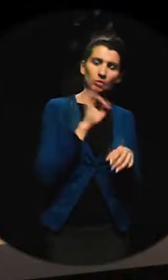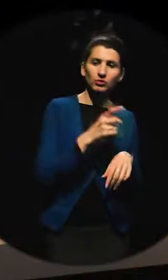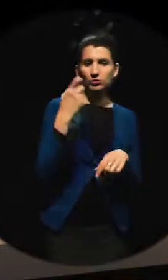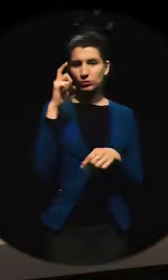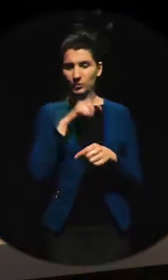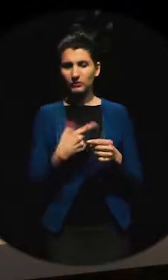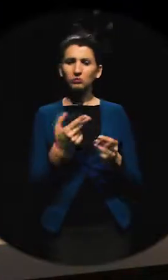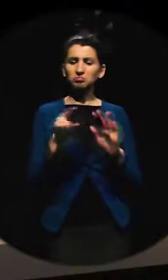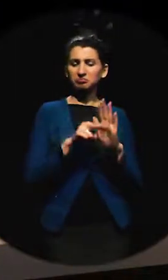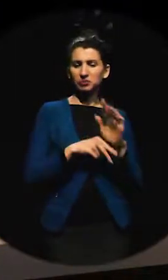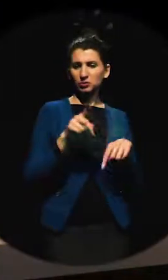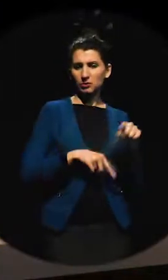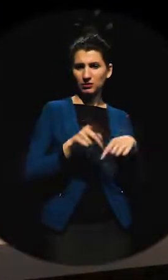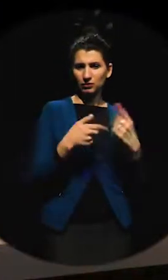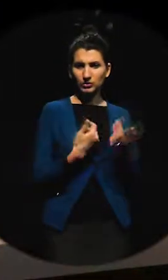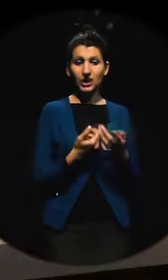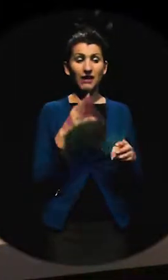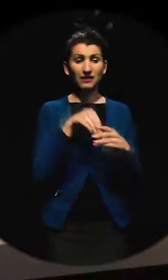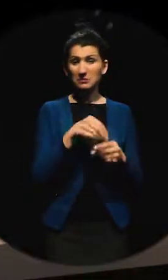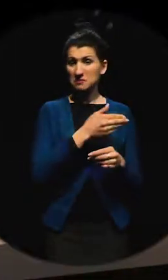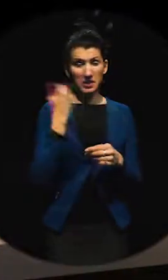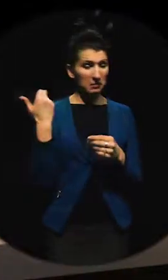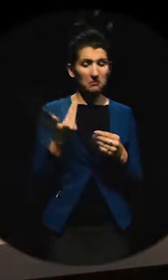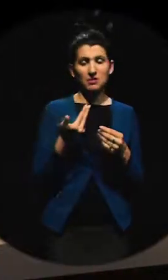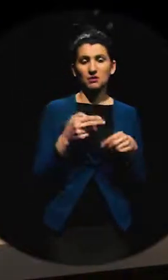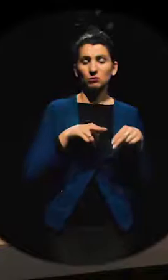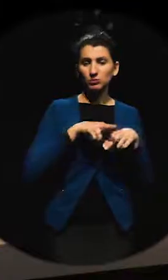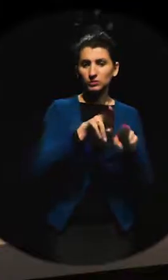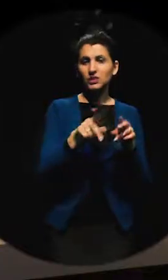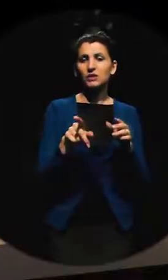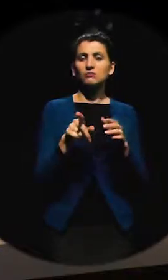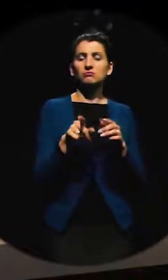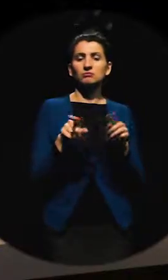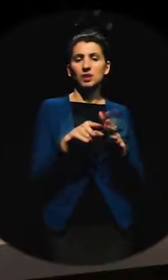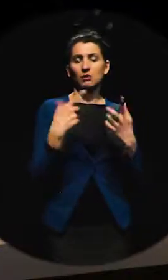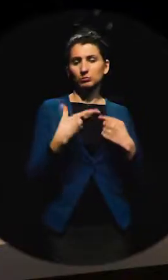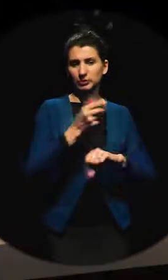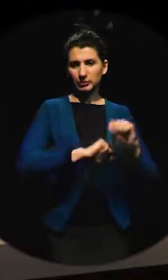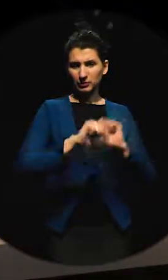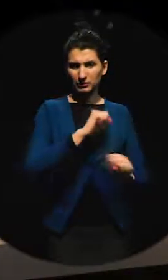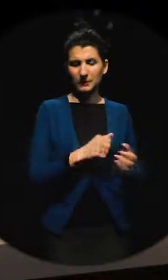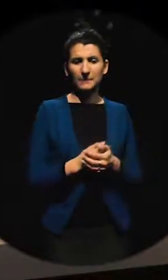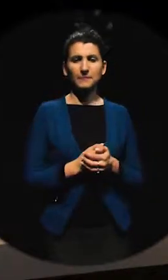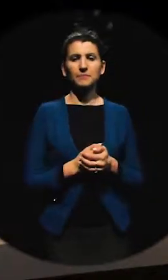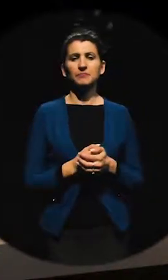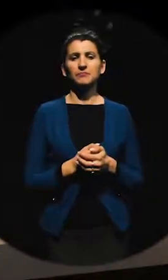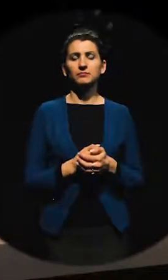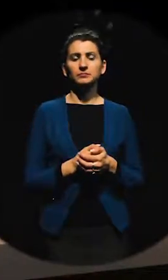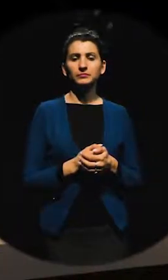de facto wyklucza on z życia społecznego, z przestrzeni społecznej bardzo dużą część